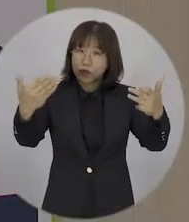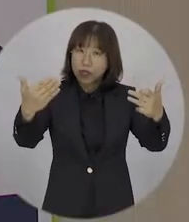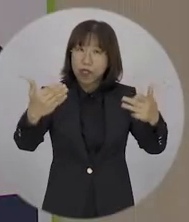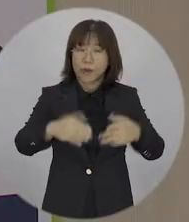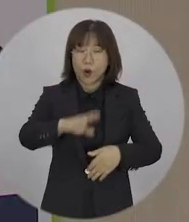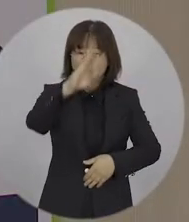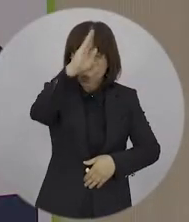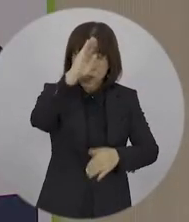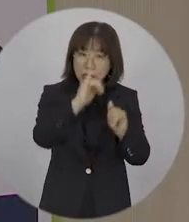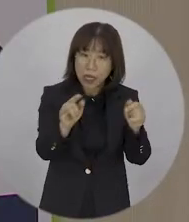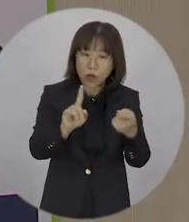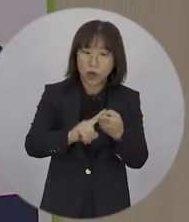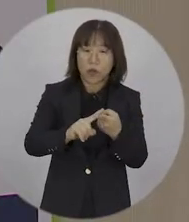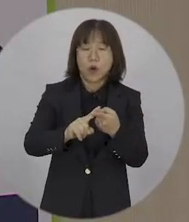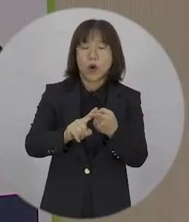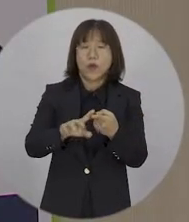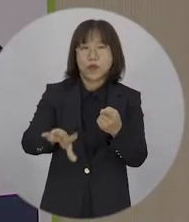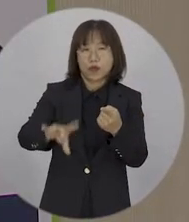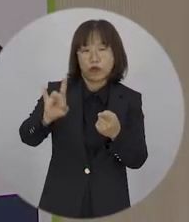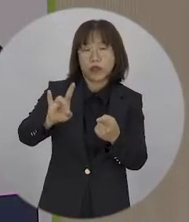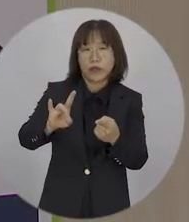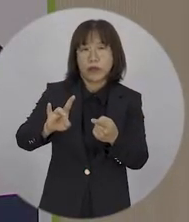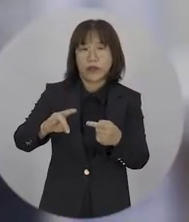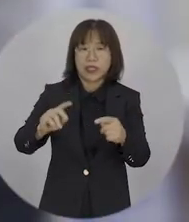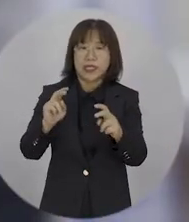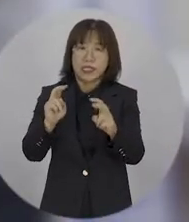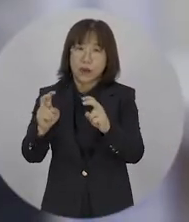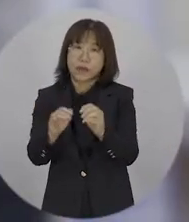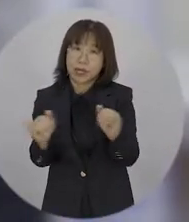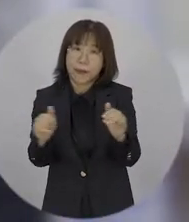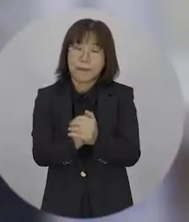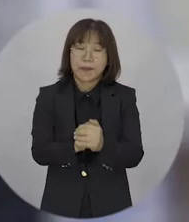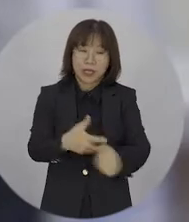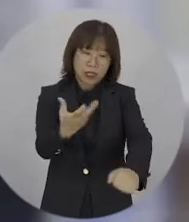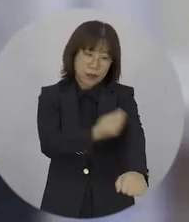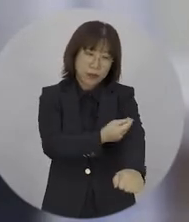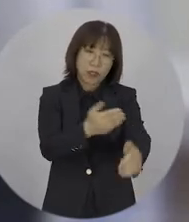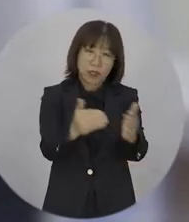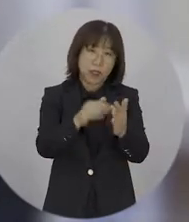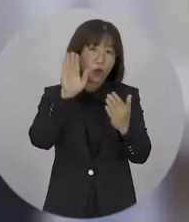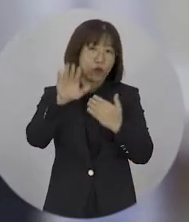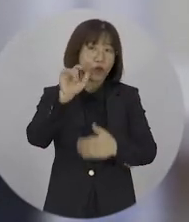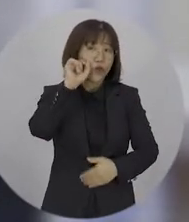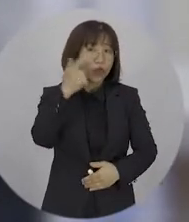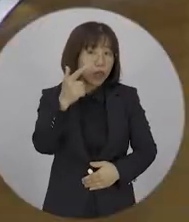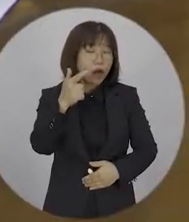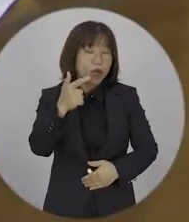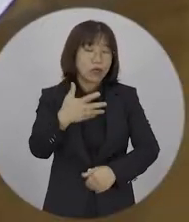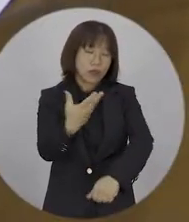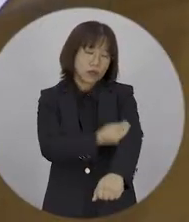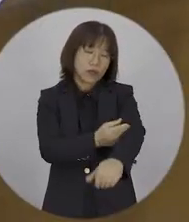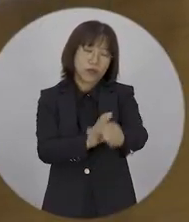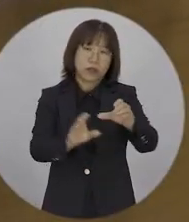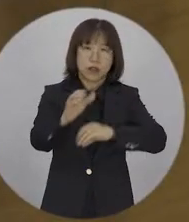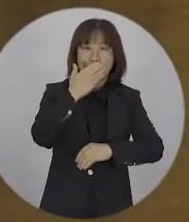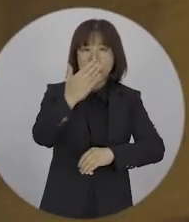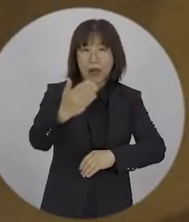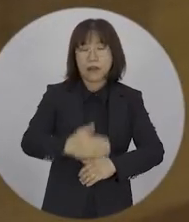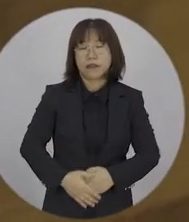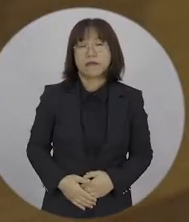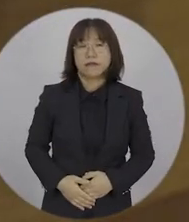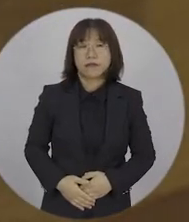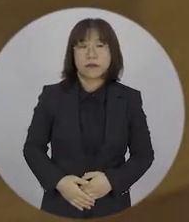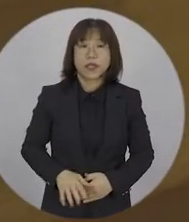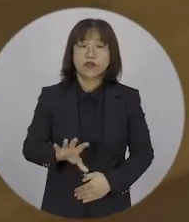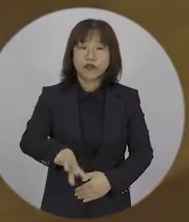자와 우선 접종 직업군도 접종 완료일 기준 6개월이 지났다면 추가 접종이 가능합니다 우선